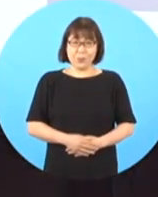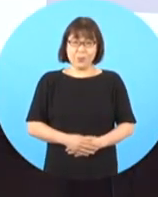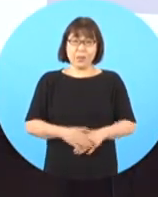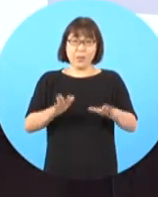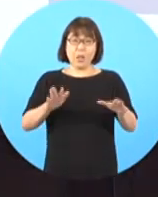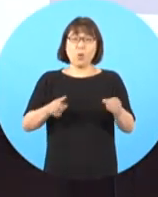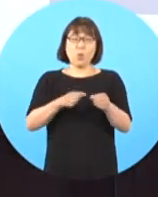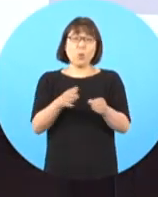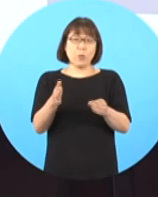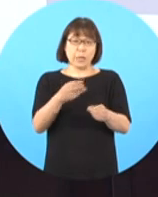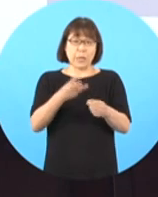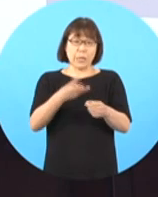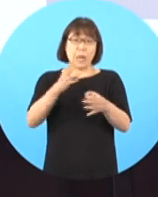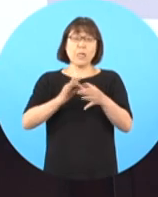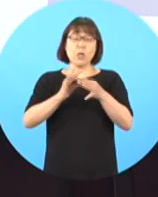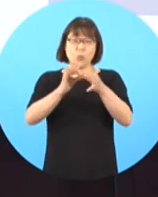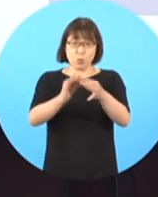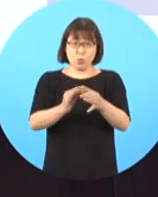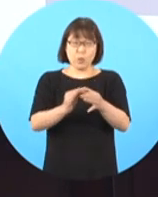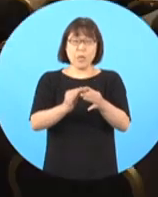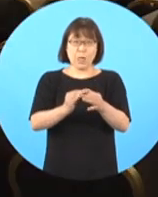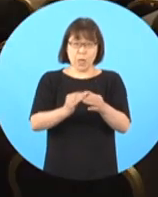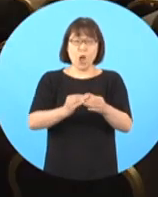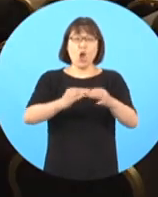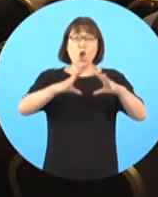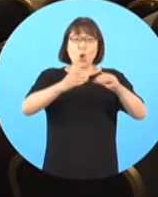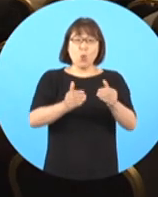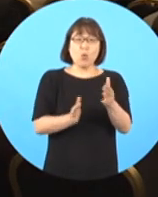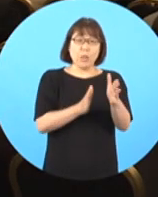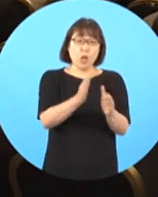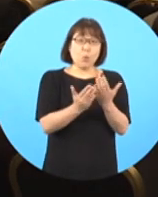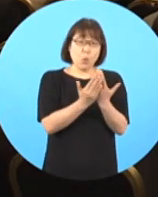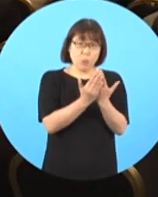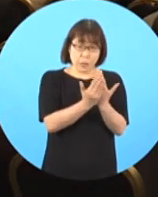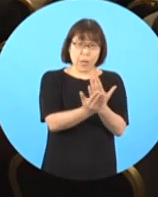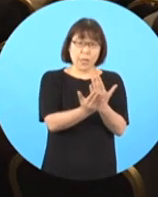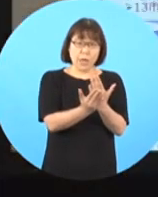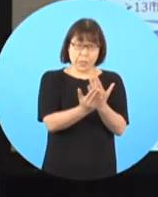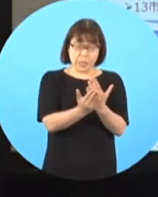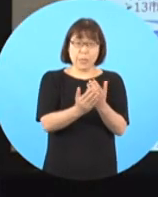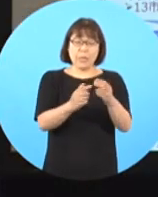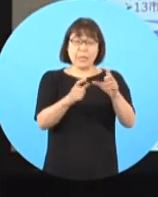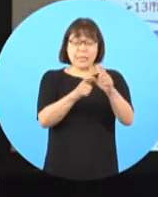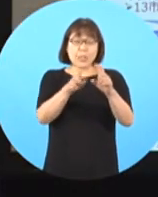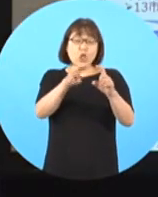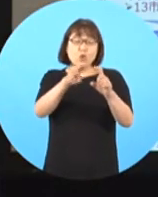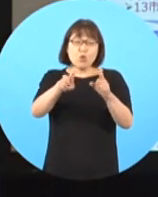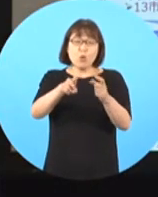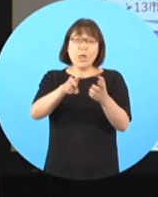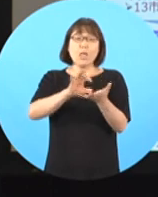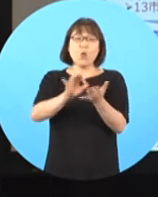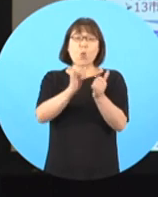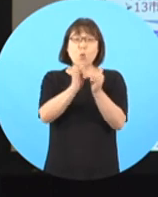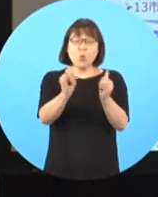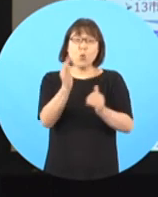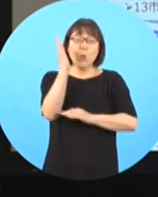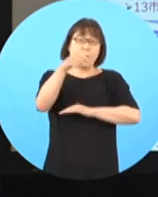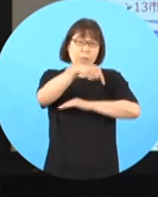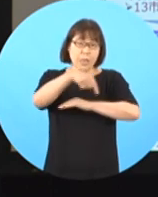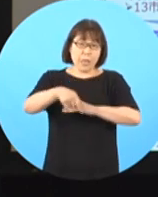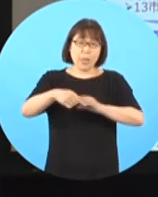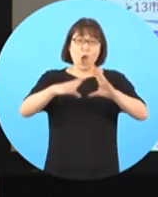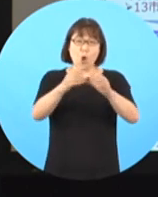今年から3年連続となる国際スポーツ大会、また G20 の消費者政策国際会合、その延長線上